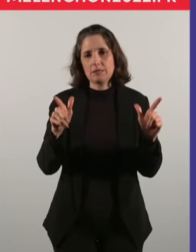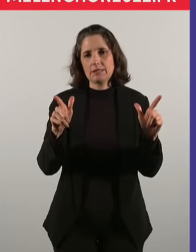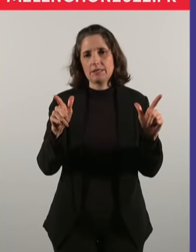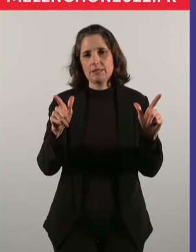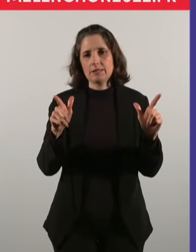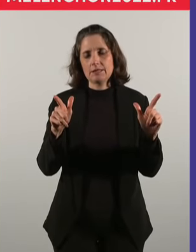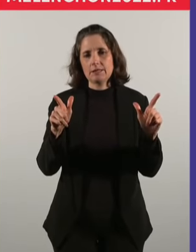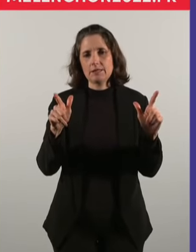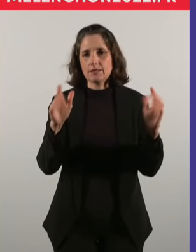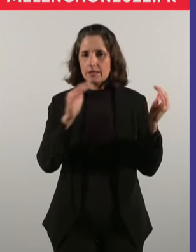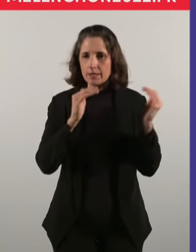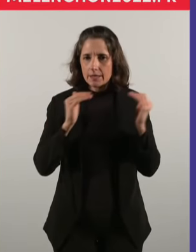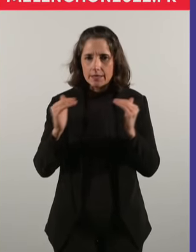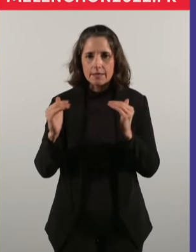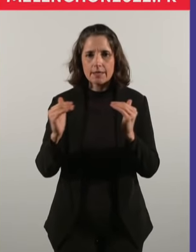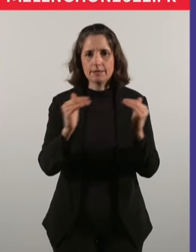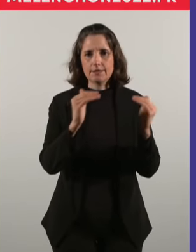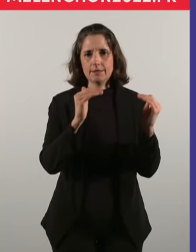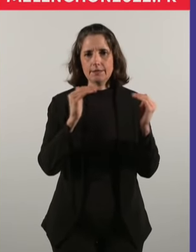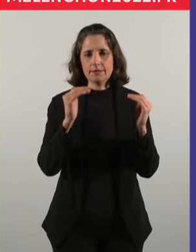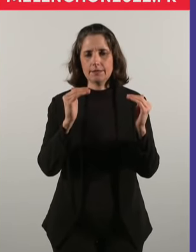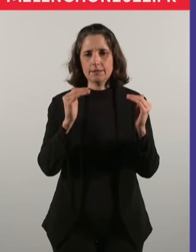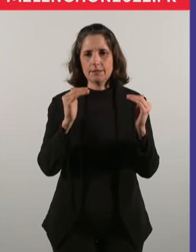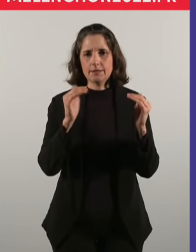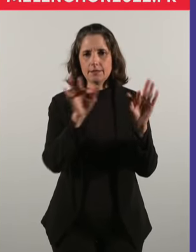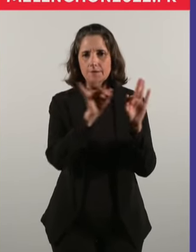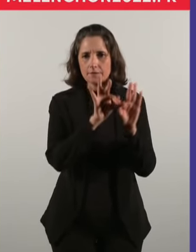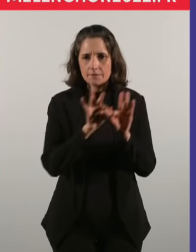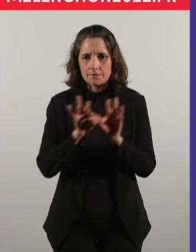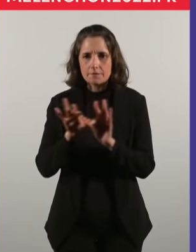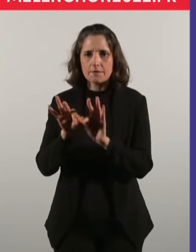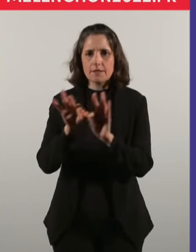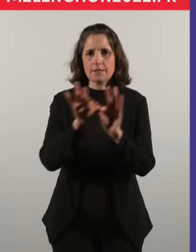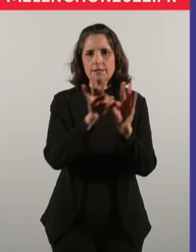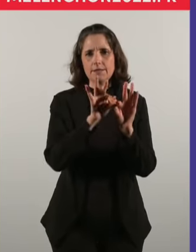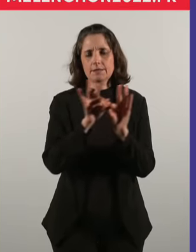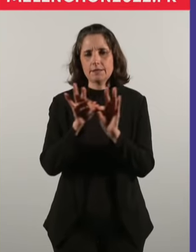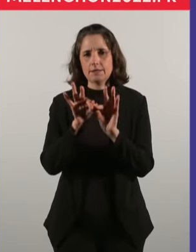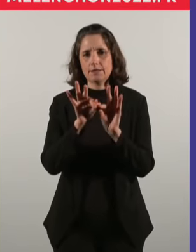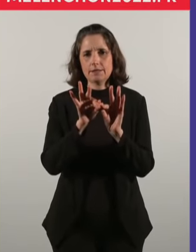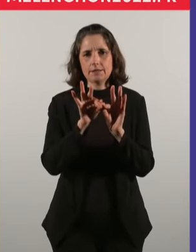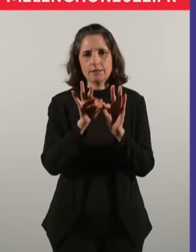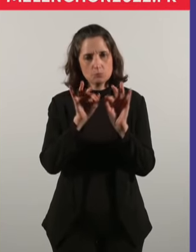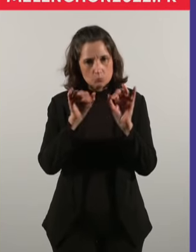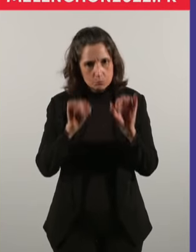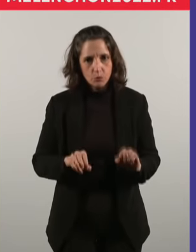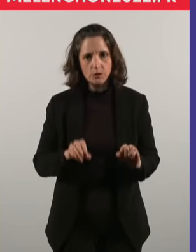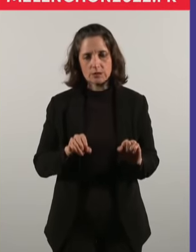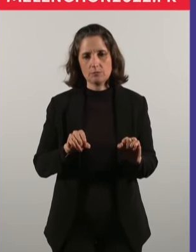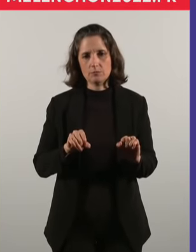de l'égalité, et de la fraternité sera arrivé,